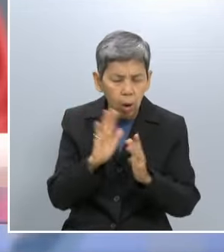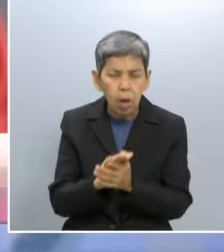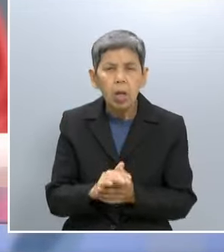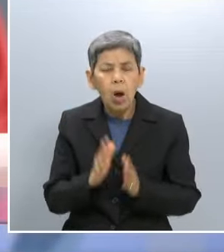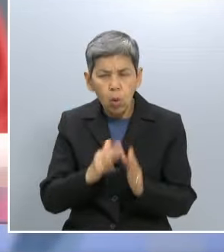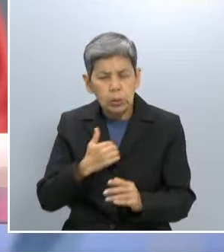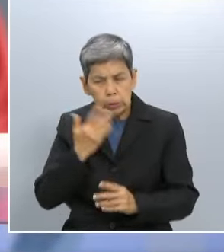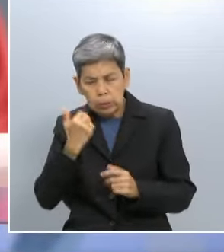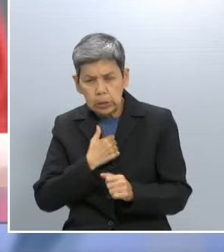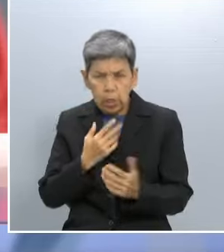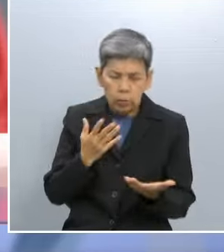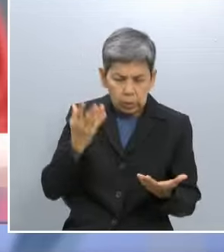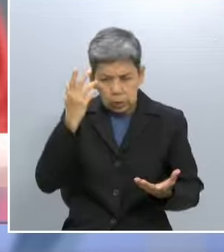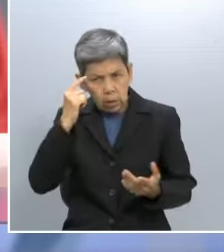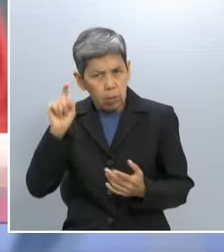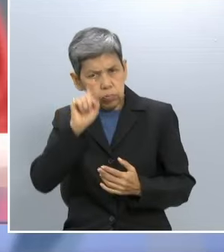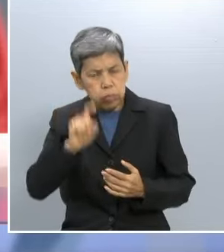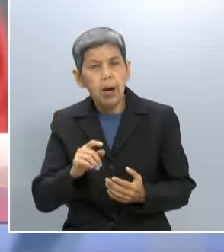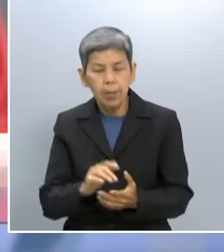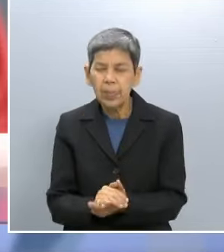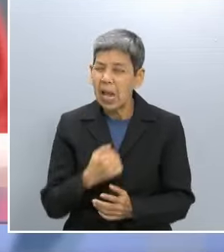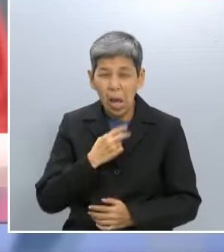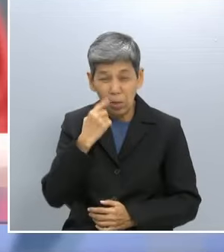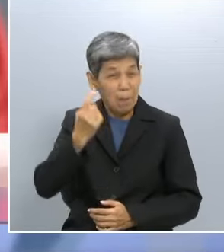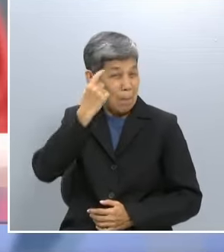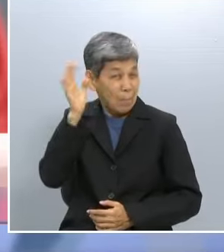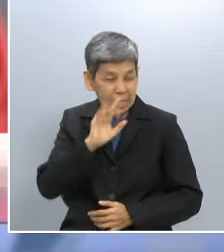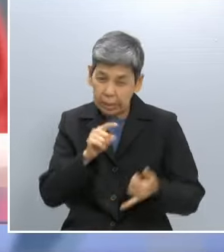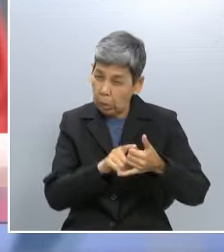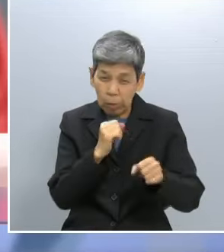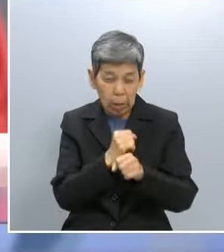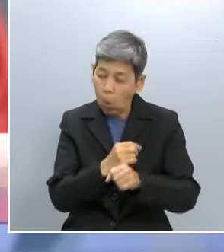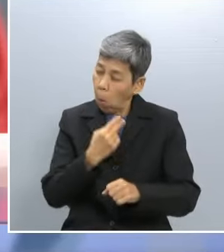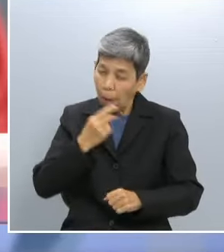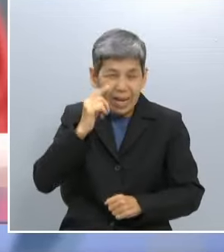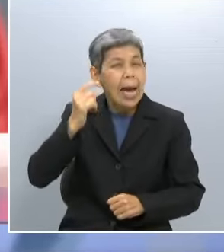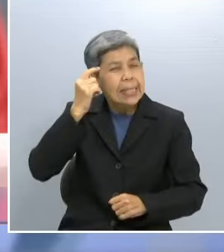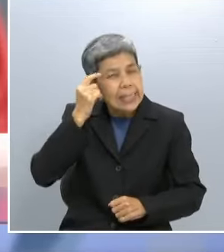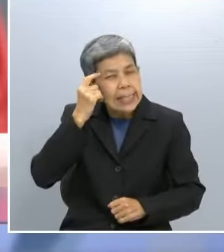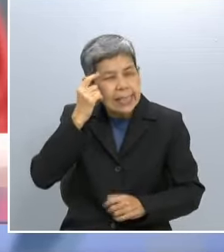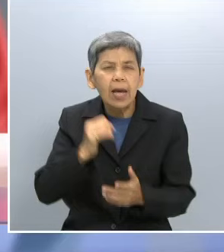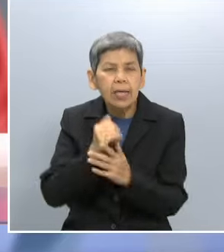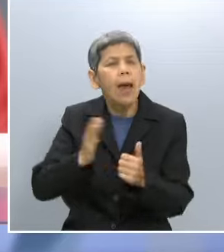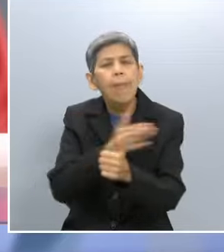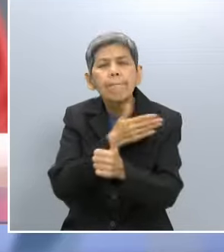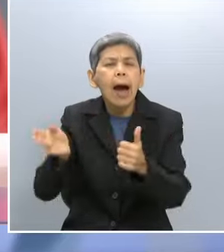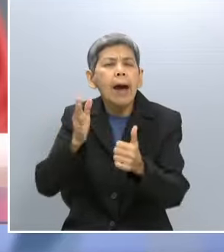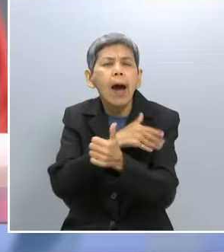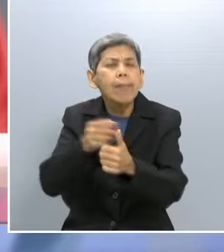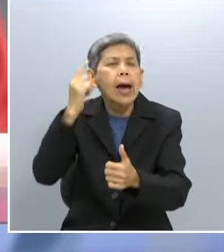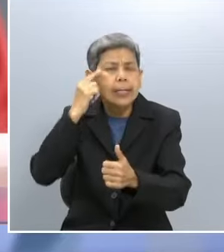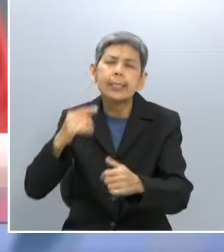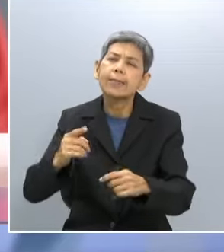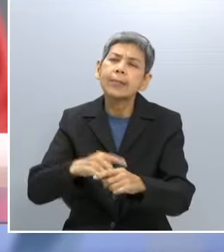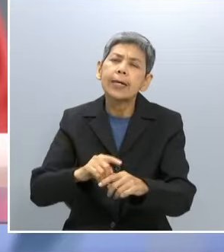คนกดดันเขาไปหมดเขาก็งงเลยจริงๆเราไม่เคยคิดด้วยซ้ำว่าเขาจะทำขนาดนี้คิดว่าก็แค่ตบแค่ตีวันต่อไปเขาก็ดี